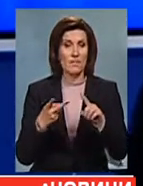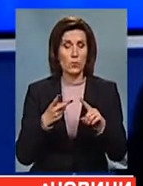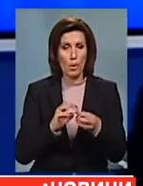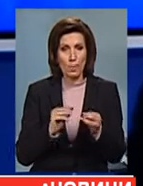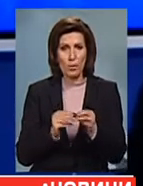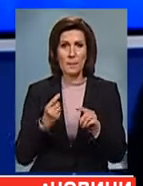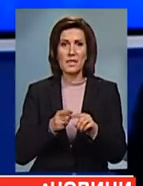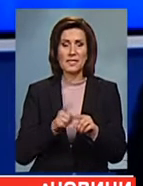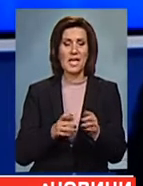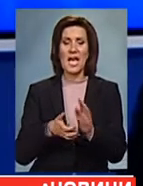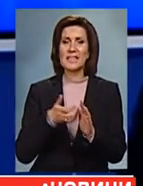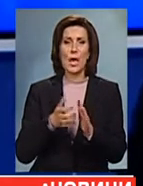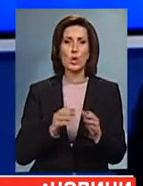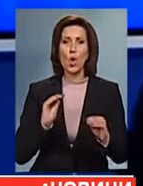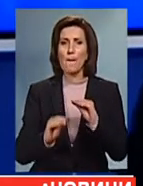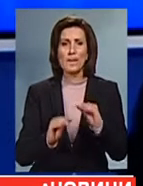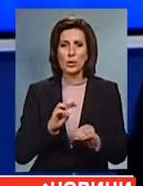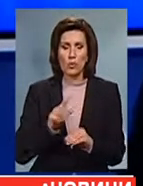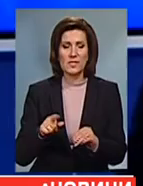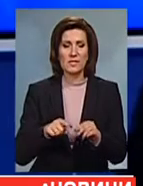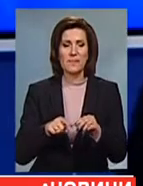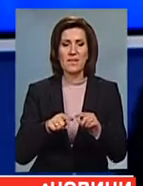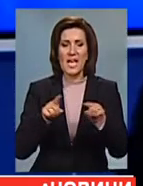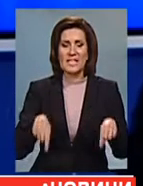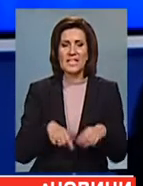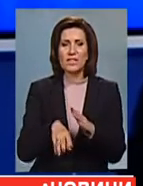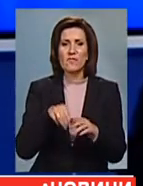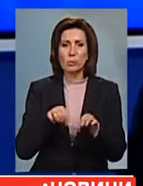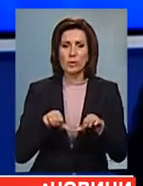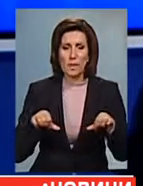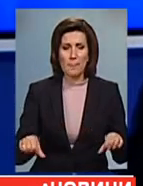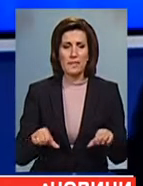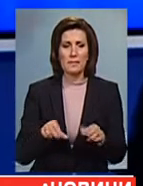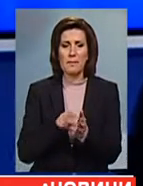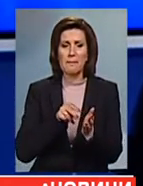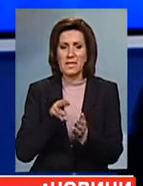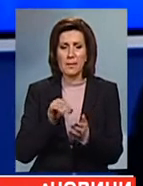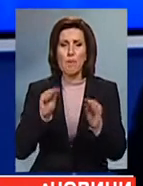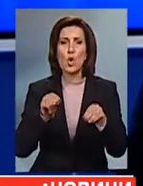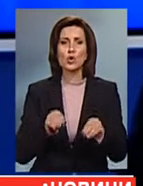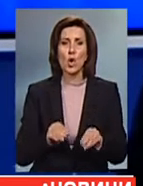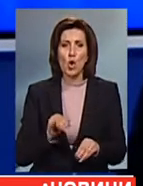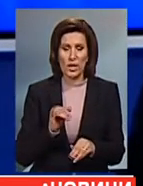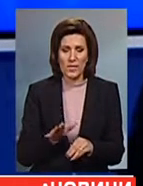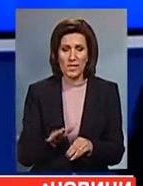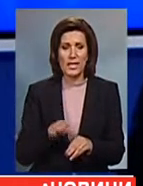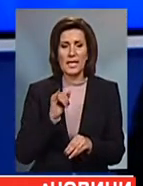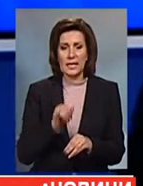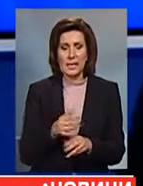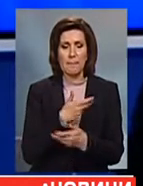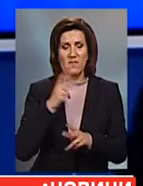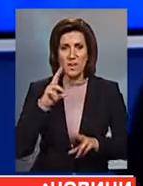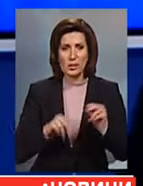це недокомплектованість дільничих виборчих комісій примірниками фінальних протоколів підсумкових. І